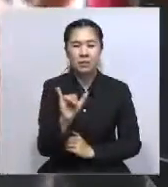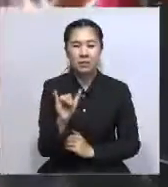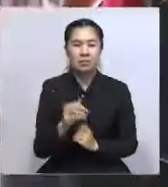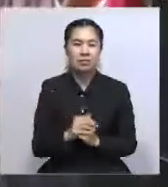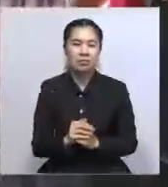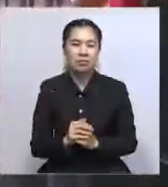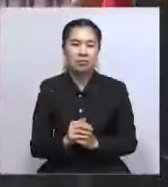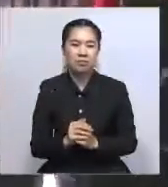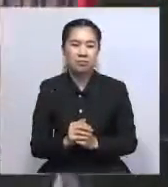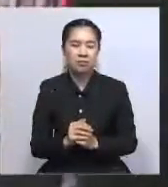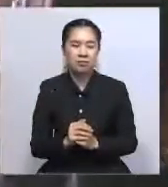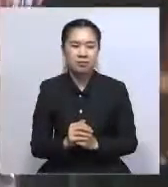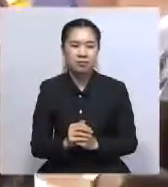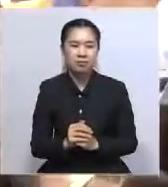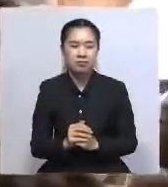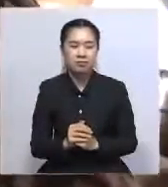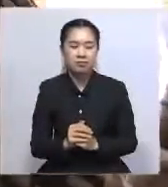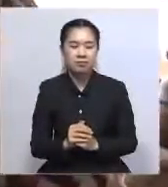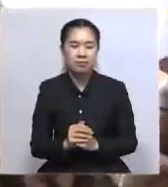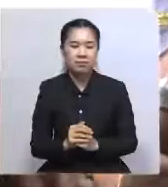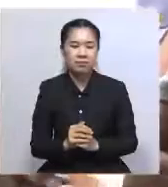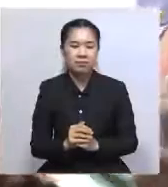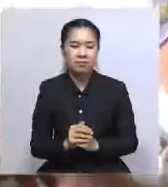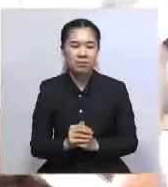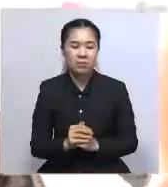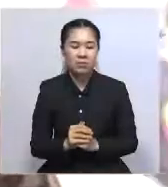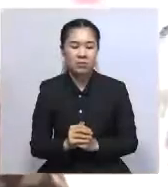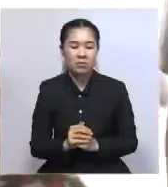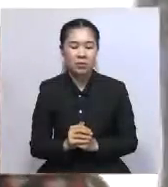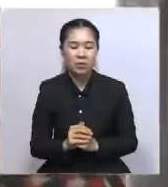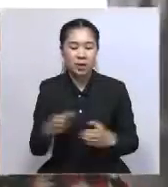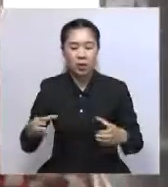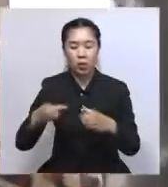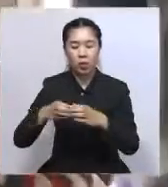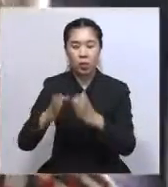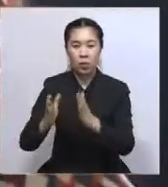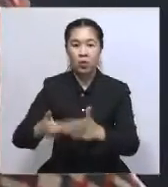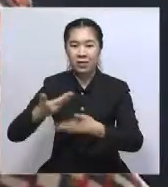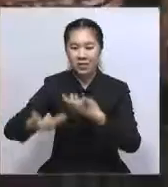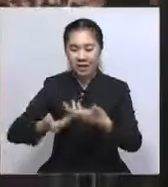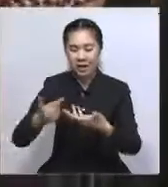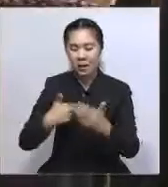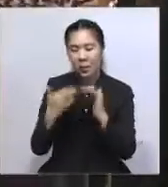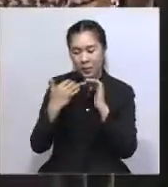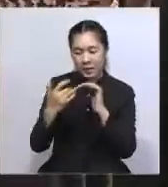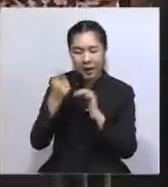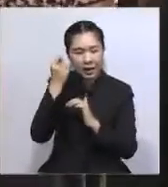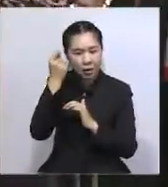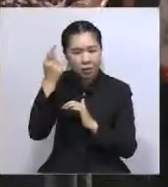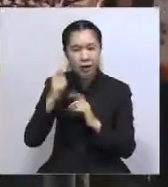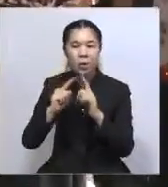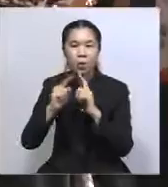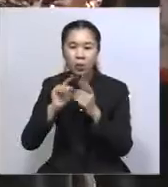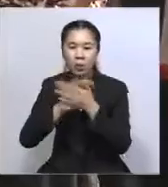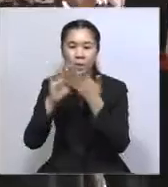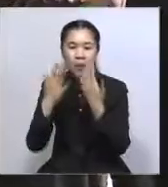ฏิบัติหน้าที่ของเจ้าหน้าที่ตำรวจหรือไม่นะครับส่วนเรื่องของการทำความเข้าใจกับกลุ่มผู้ค้านะครับเรื่องนี้ยืนยันว่าหลังพูดคุยทำความเข้า